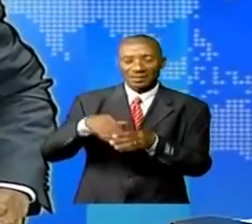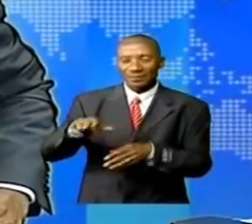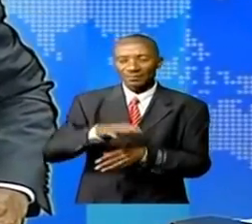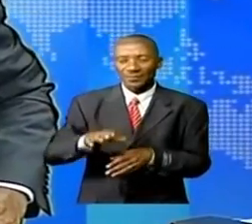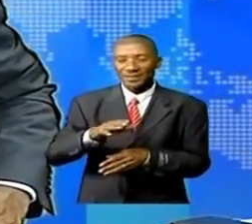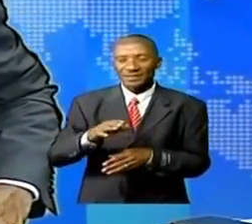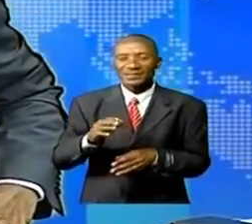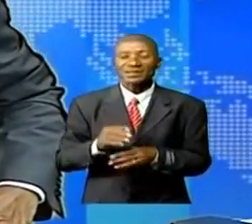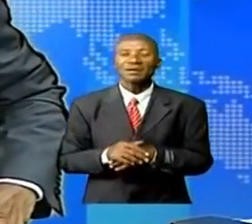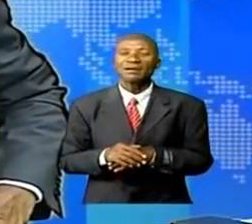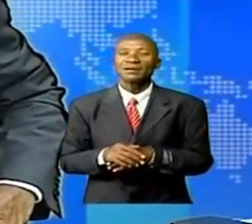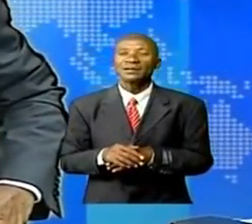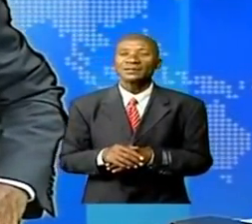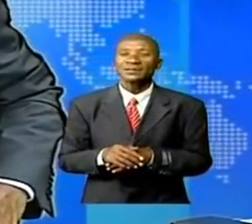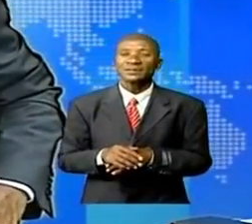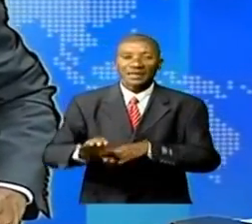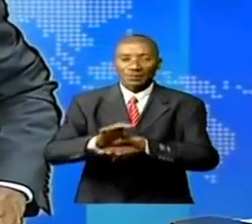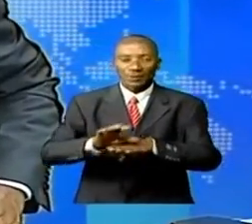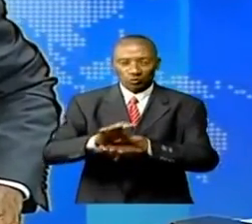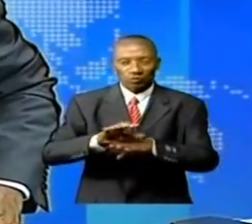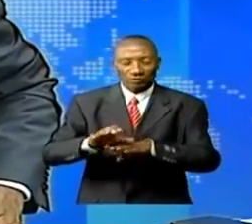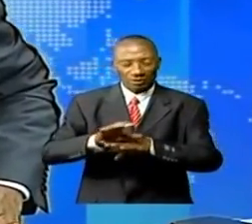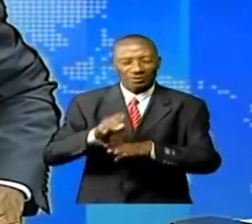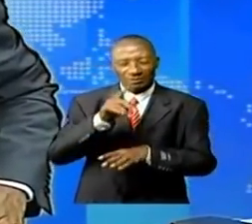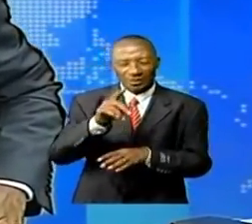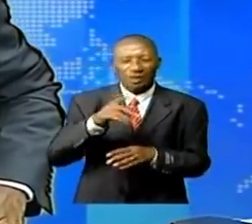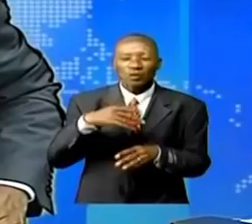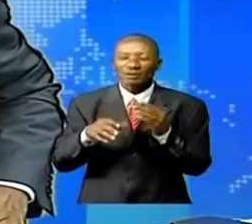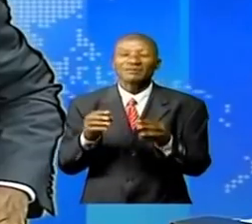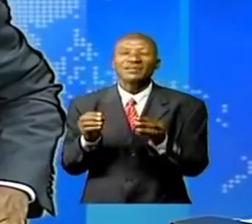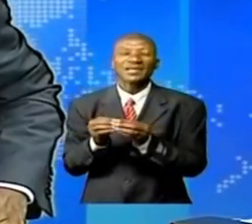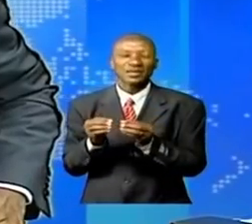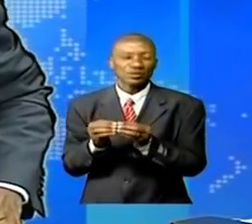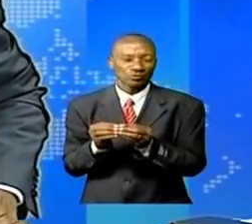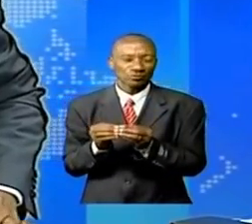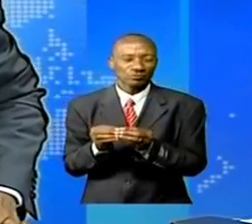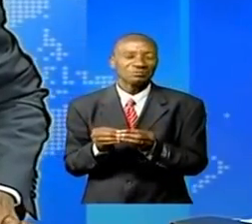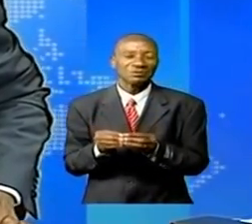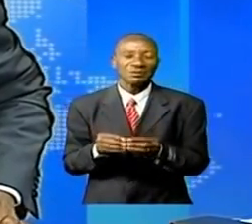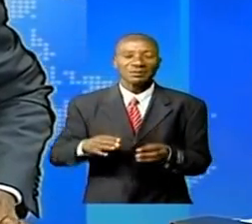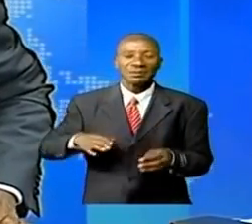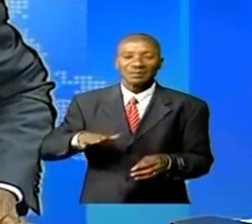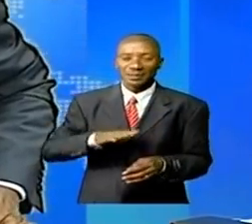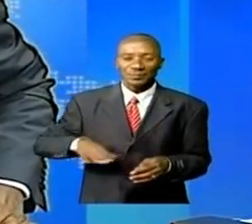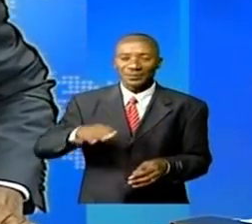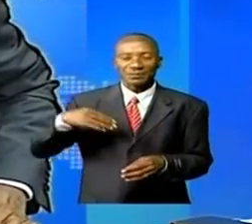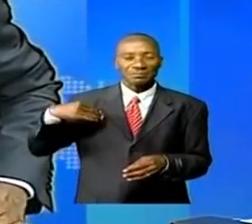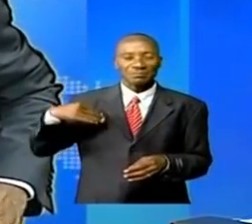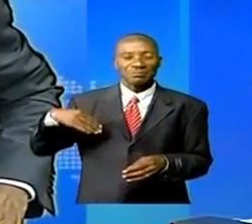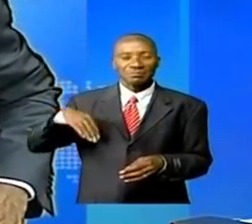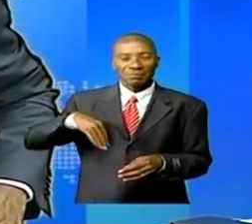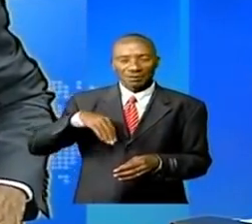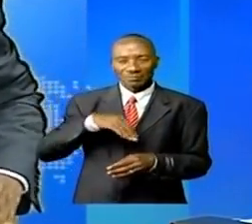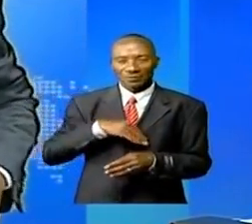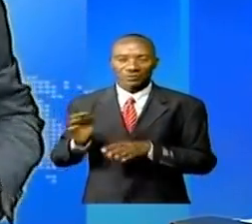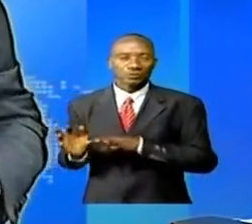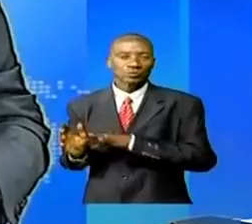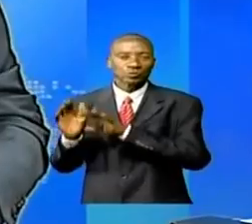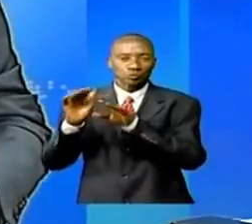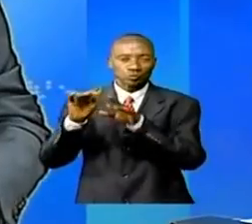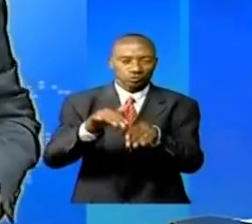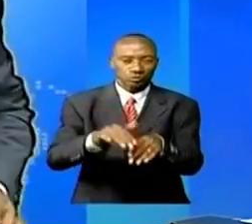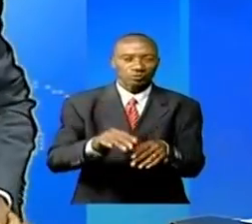forêts d'Afrique centrale, COMIFAC, un rendez-vous qui a permis aux États membres de réfléchir sur la conservation et